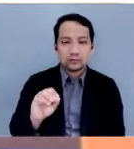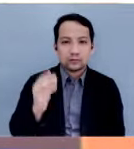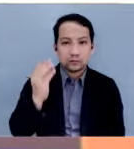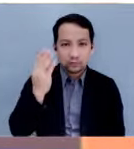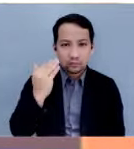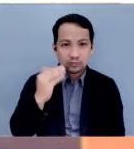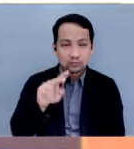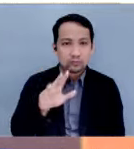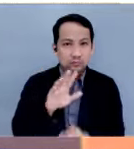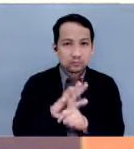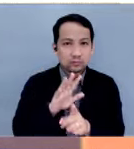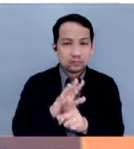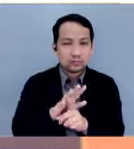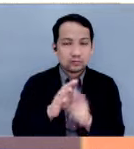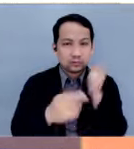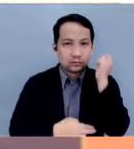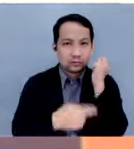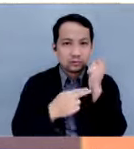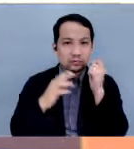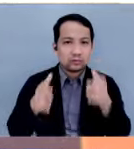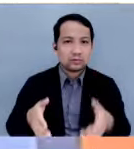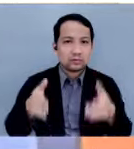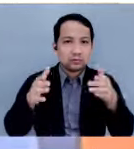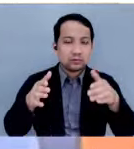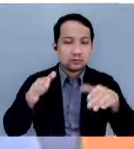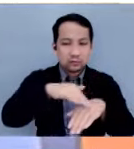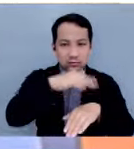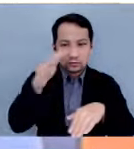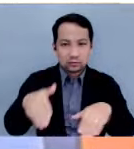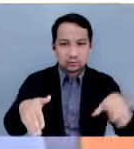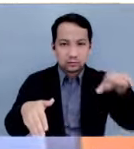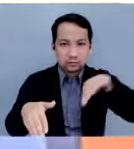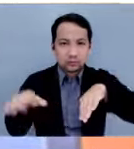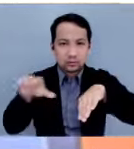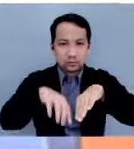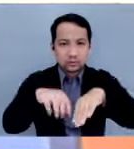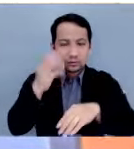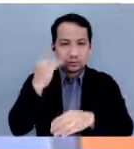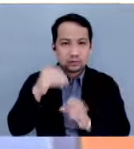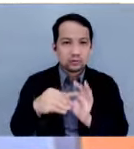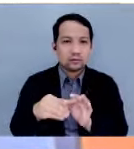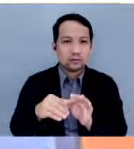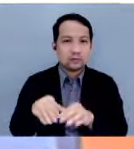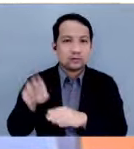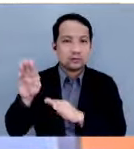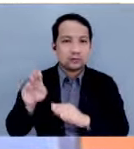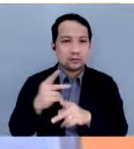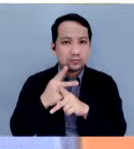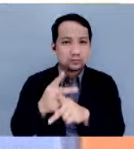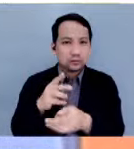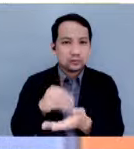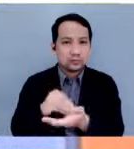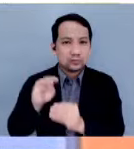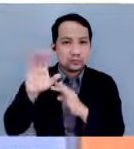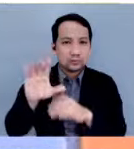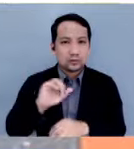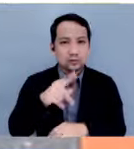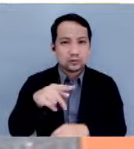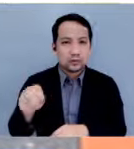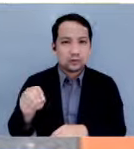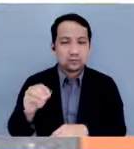nag-viral na resort na itinayo sa gitna ng mga burol. Pero hindi lang yan ang problema dahil pati sa protected area ng Mount Apo sa Davao, may